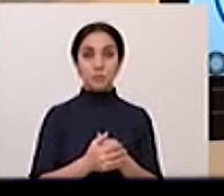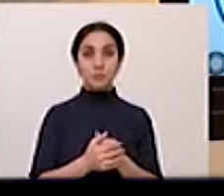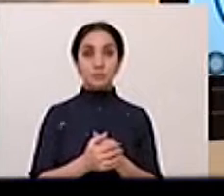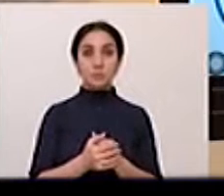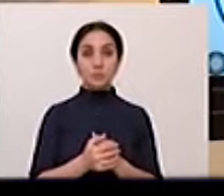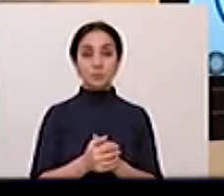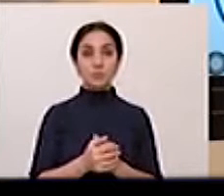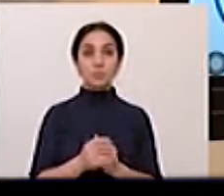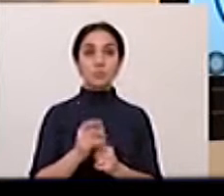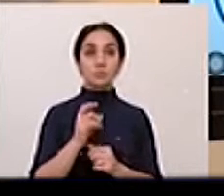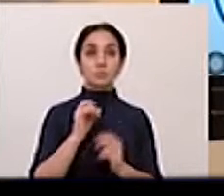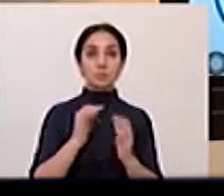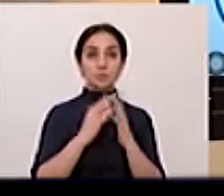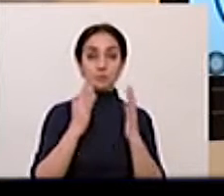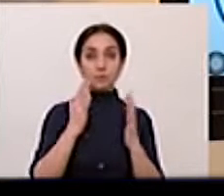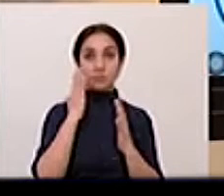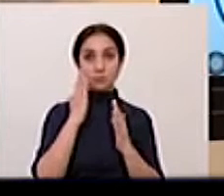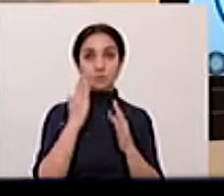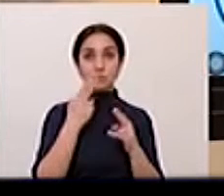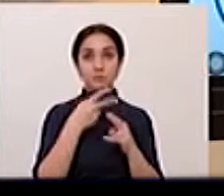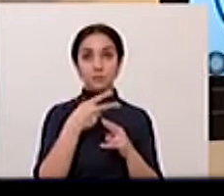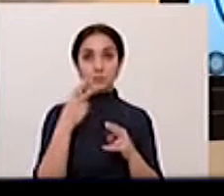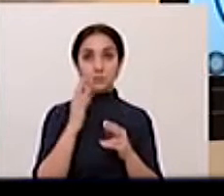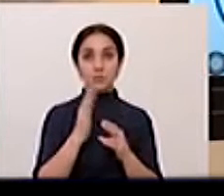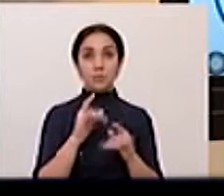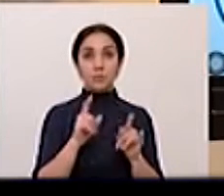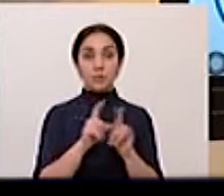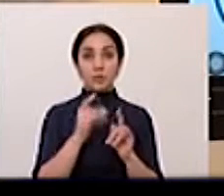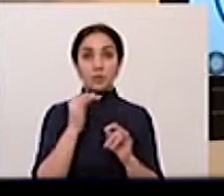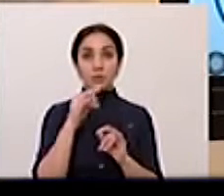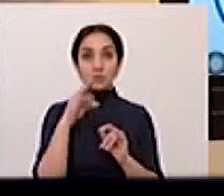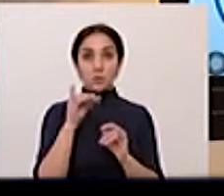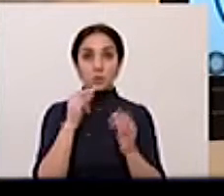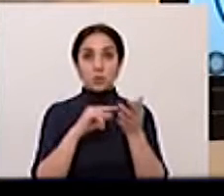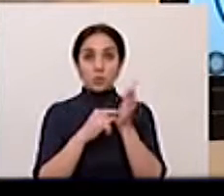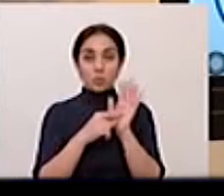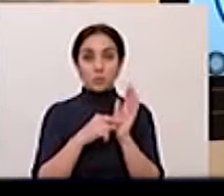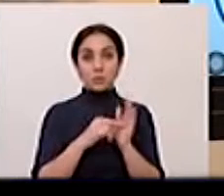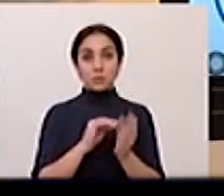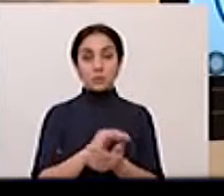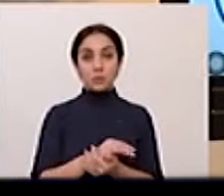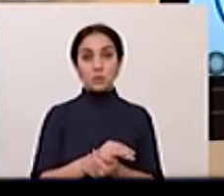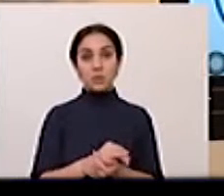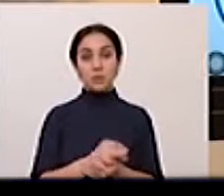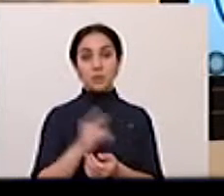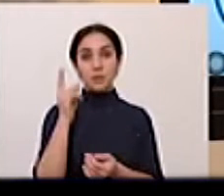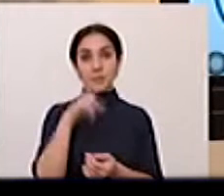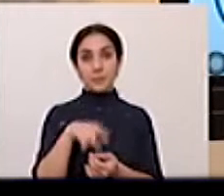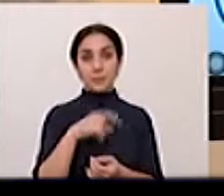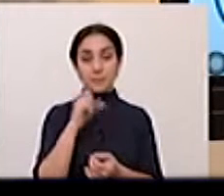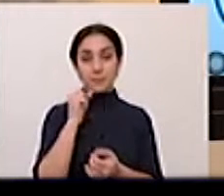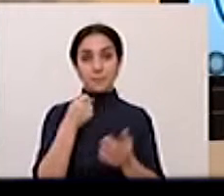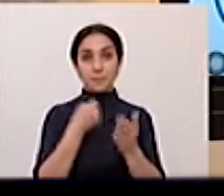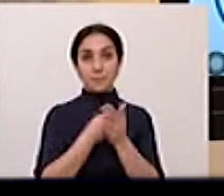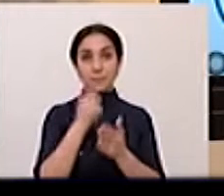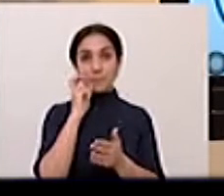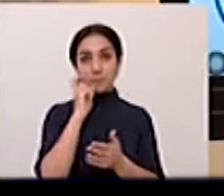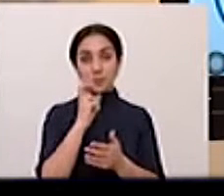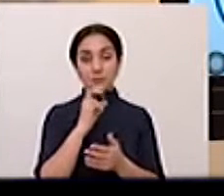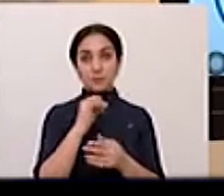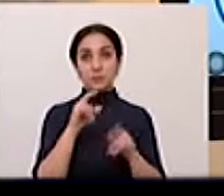Ya'ni hajm V ga teng bo'lsa, biz P ko'paytiruv integral A dan B